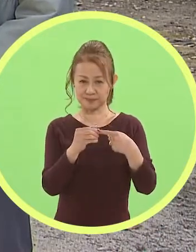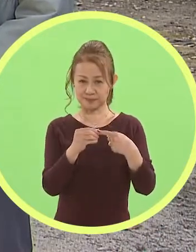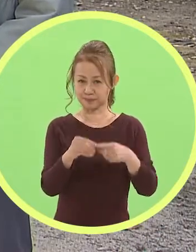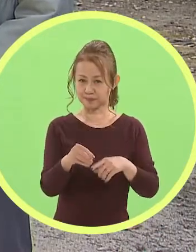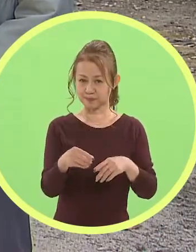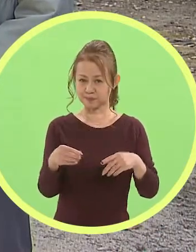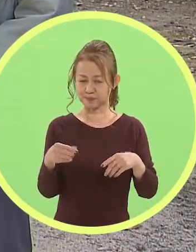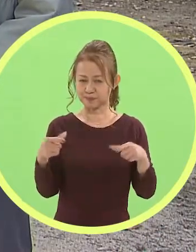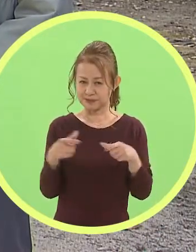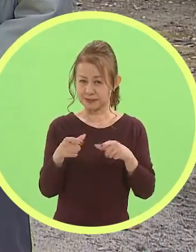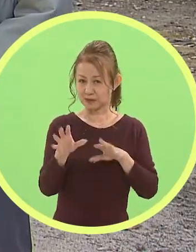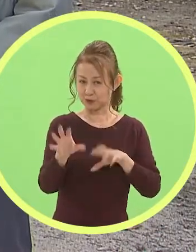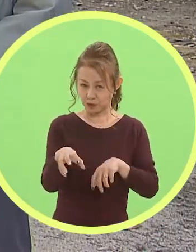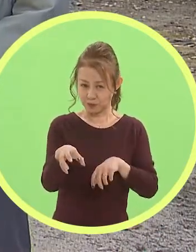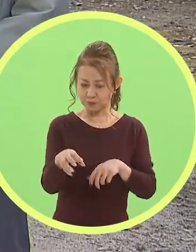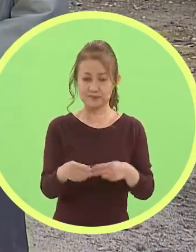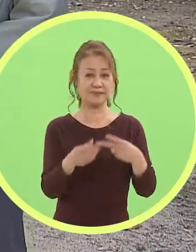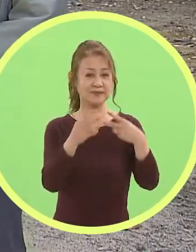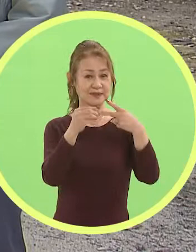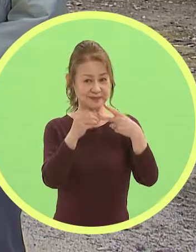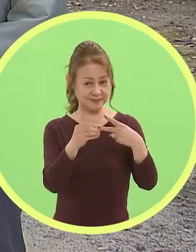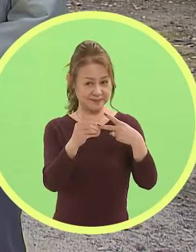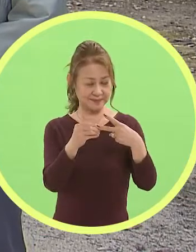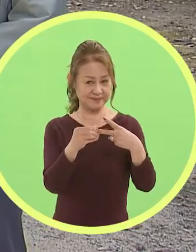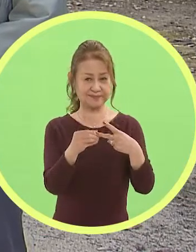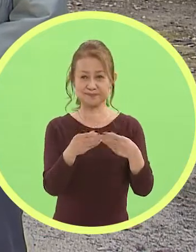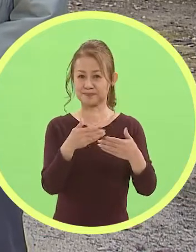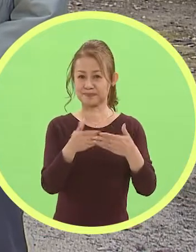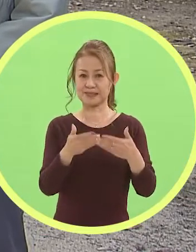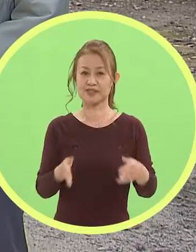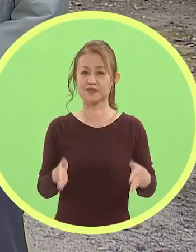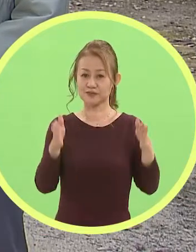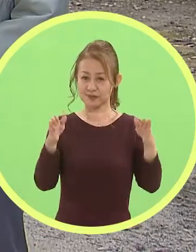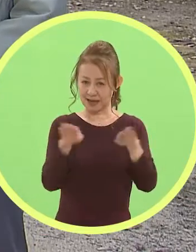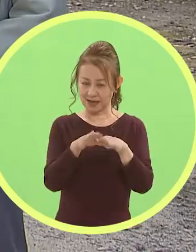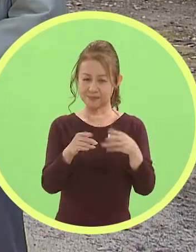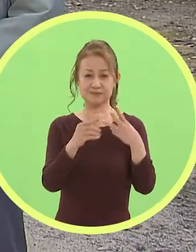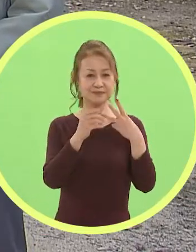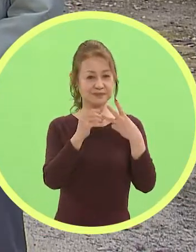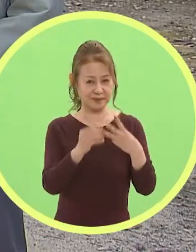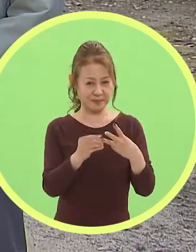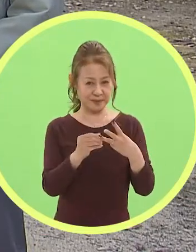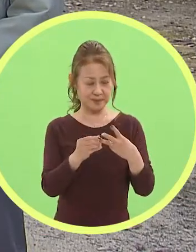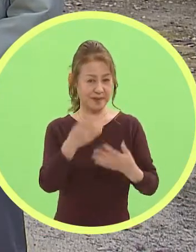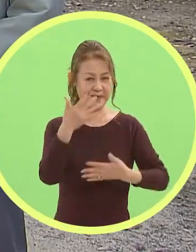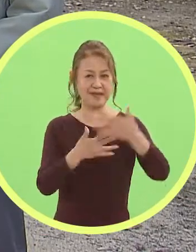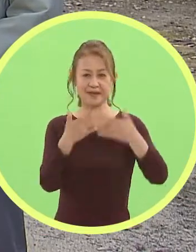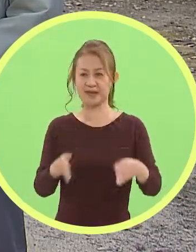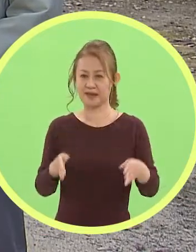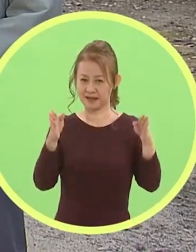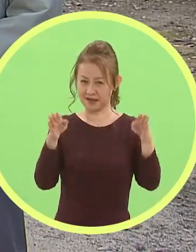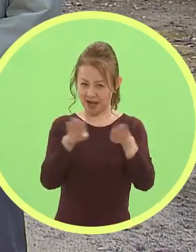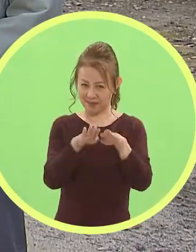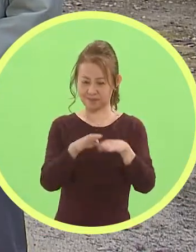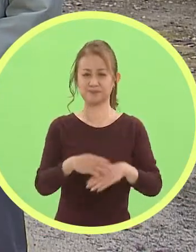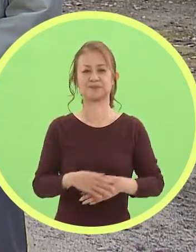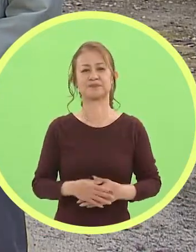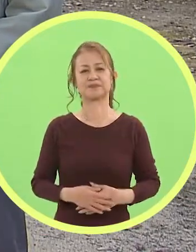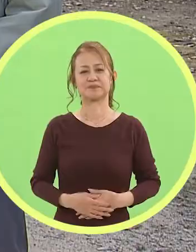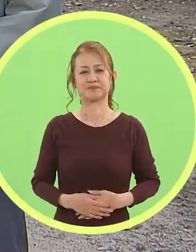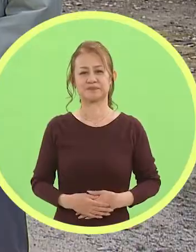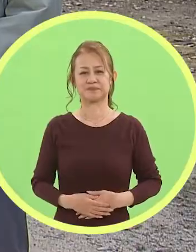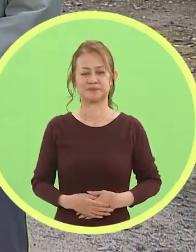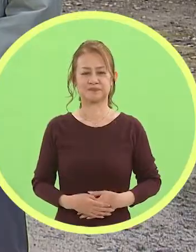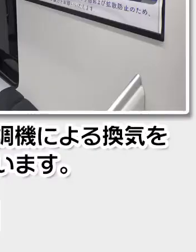1、ミニ動物園。うん、2、美術館。うん、3、映画館。